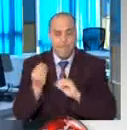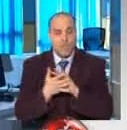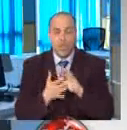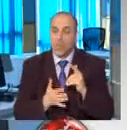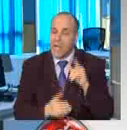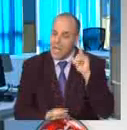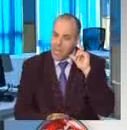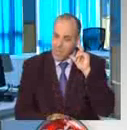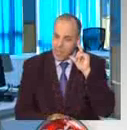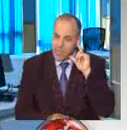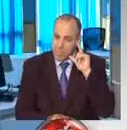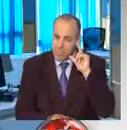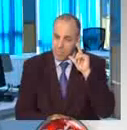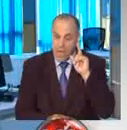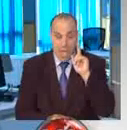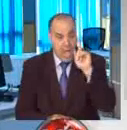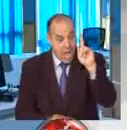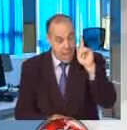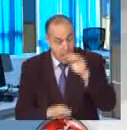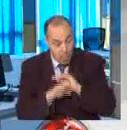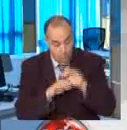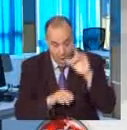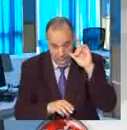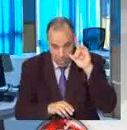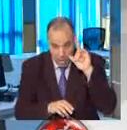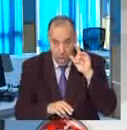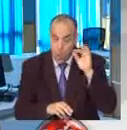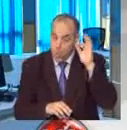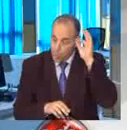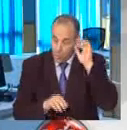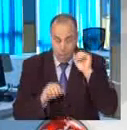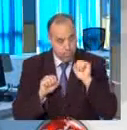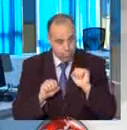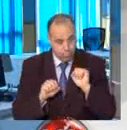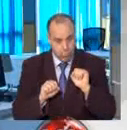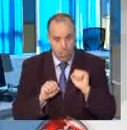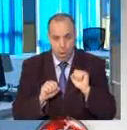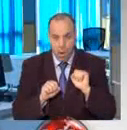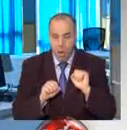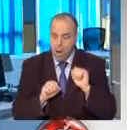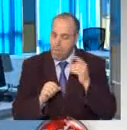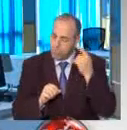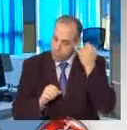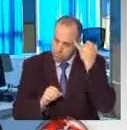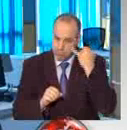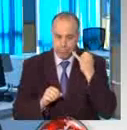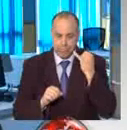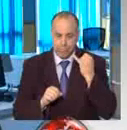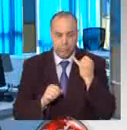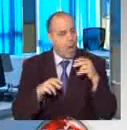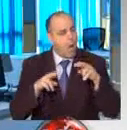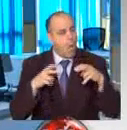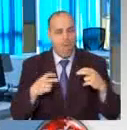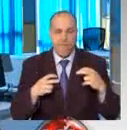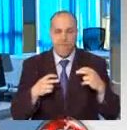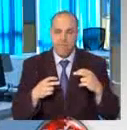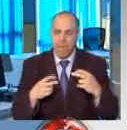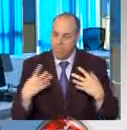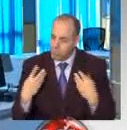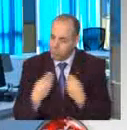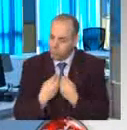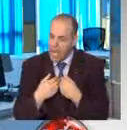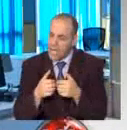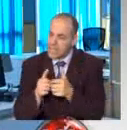ليبيا. بالنسبة إلى الشأن الليبي فإن موقف تونس هو موقف مبدئي، والحل يتمثل في التوافق بين